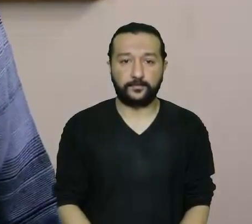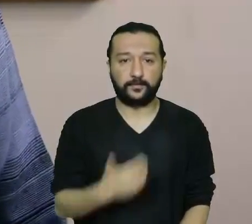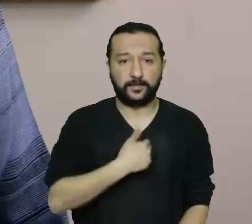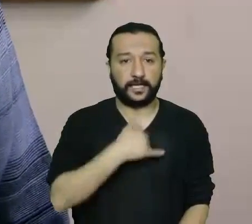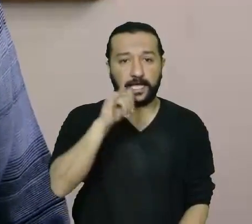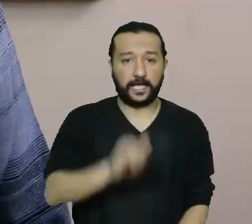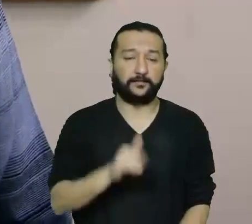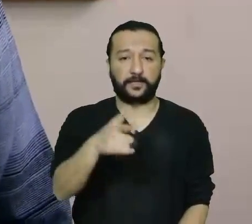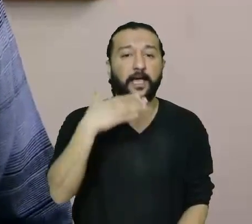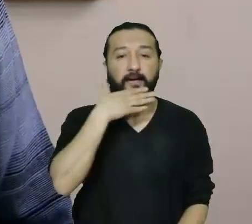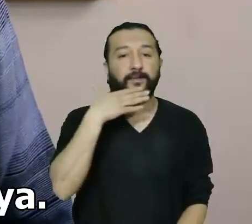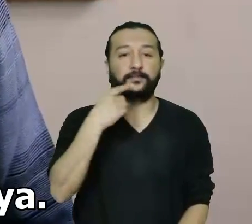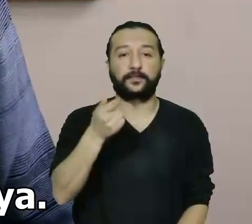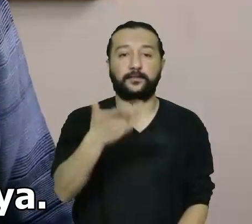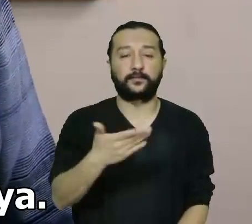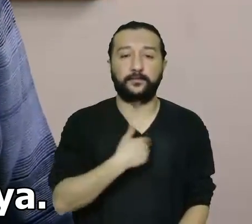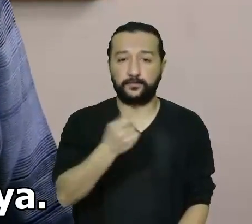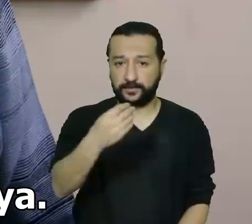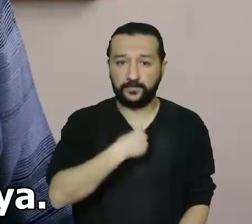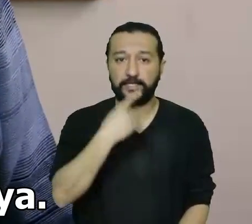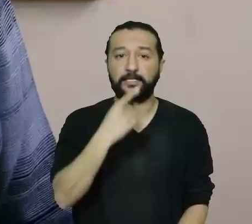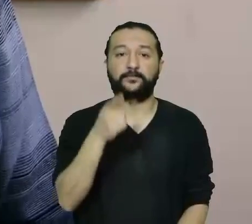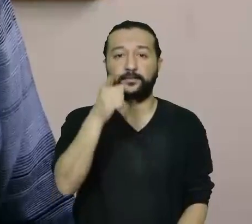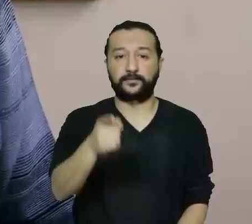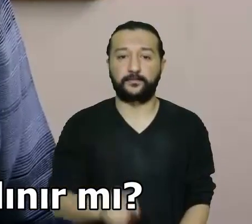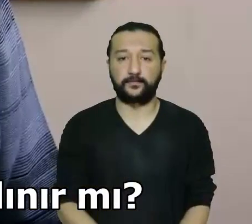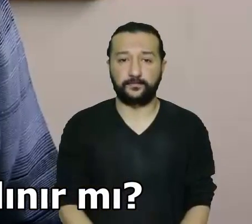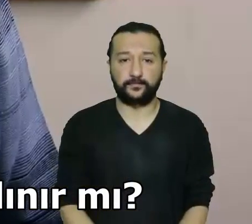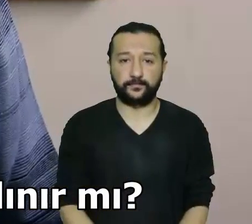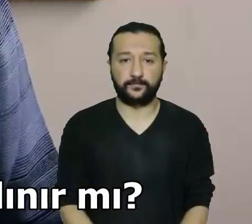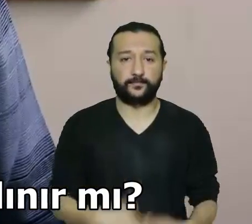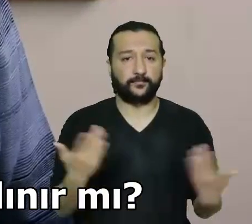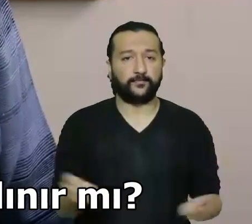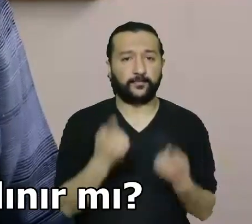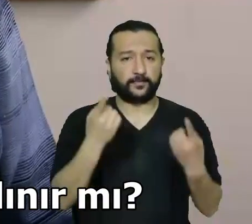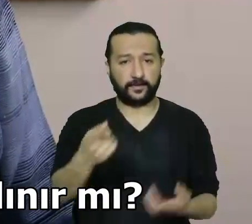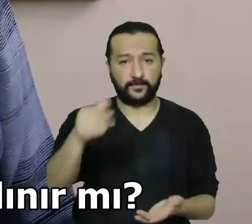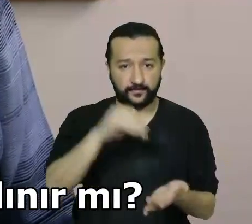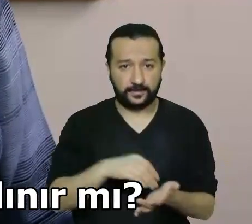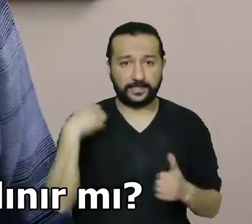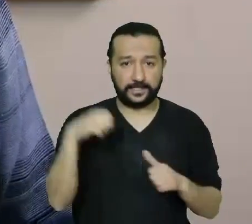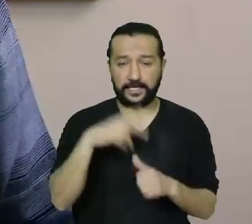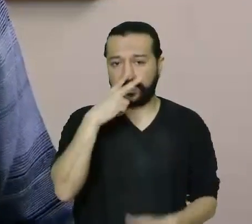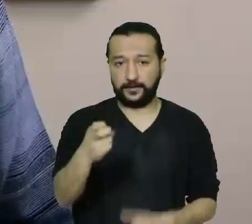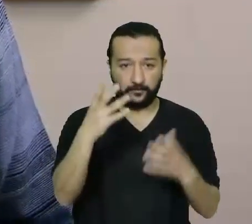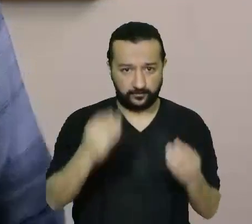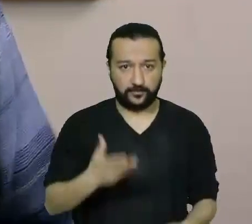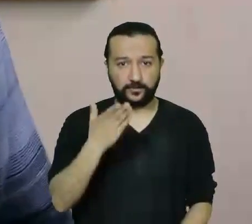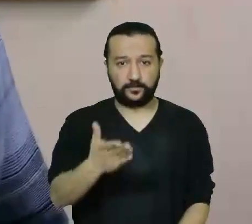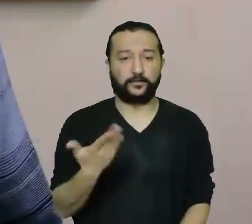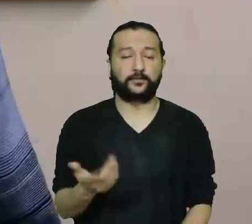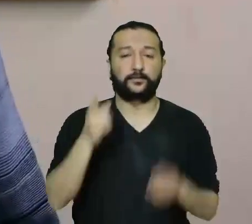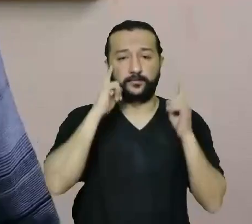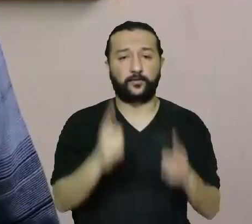Benim hakkımdı ya. Bir para edeyim sana. Allah Allah. Birine baş geri alınır mı?